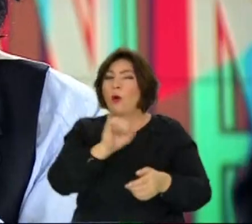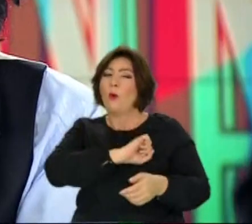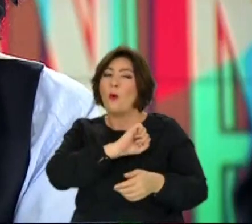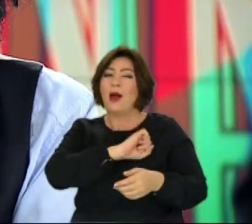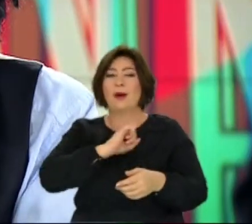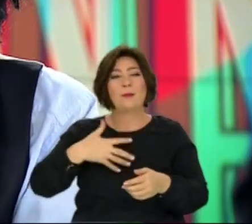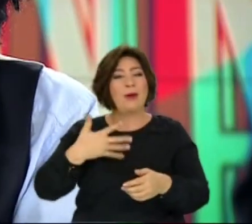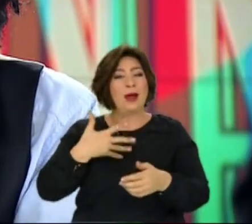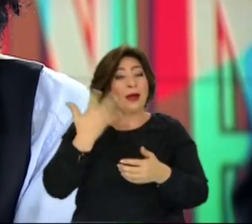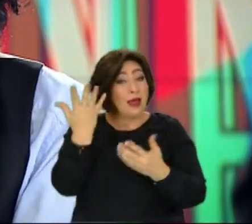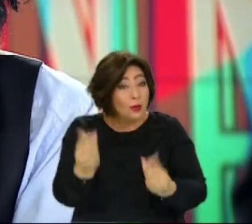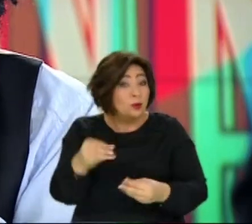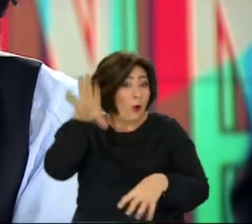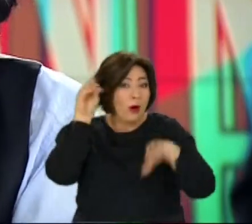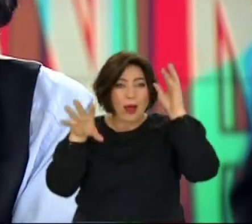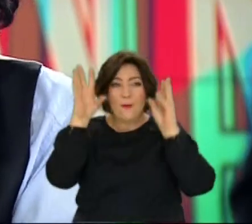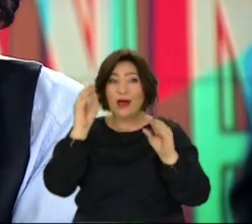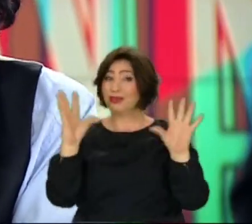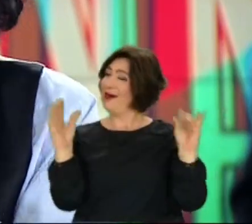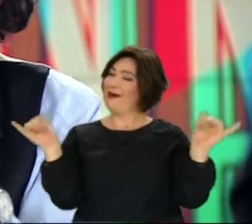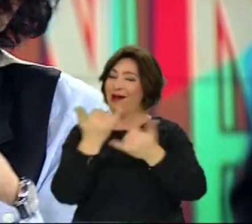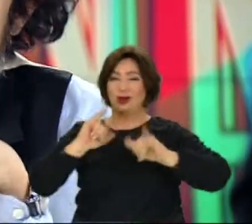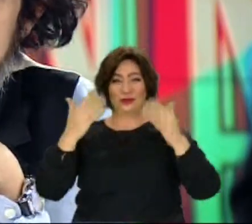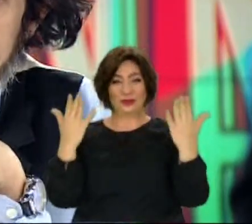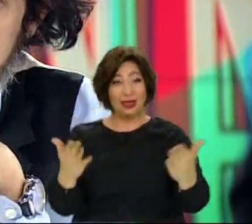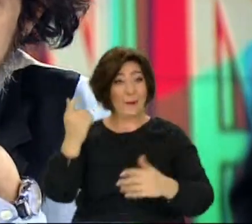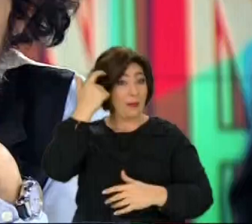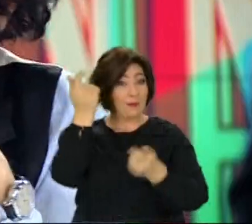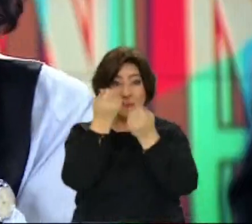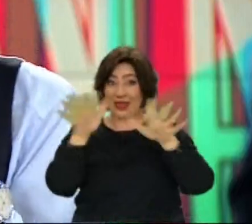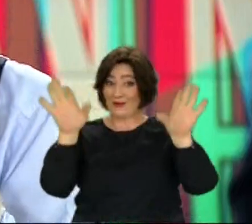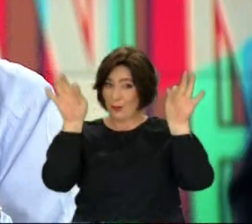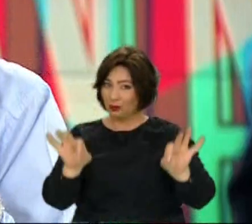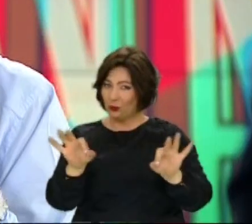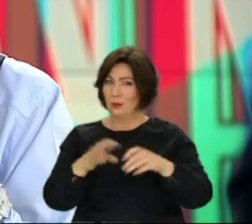merak ettiklerimizi öğrenmek daha da eğlenceli. Beyin Bedava başlıyor.